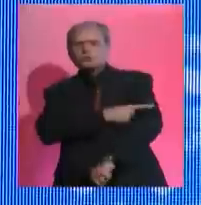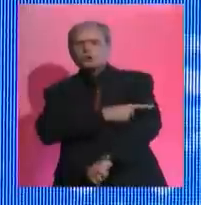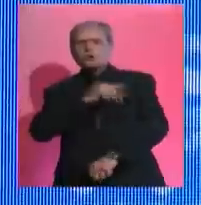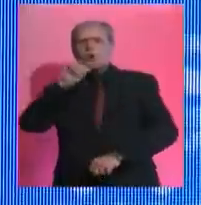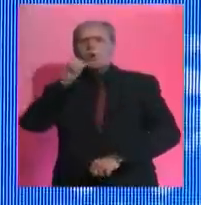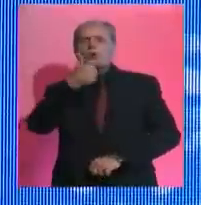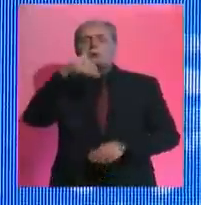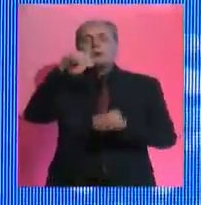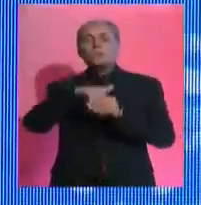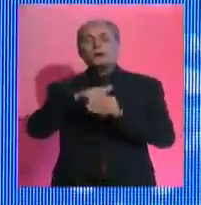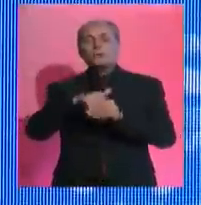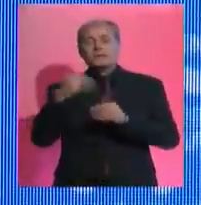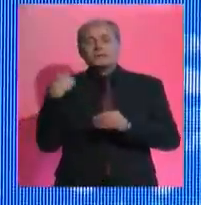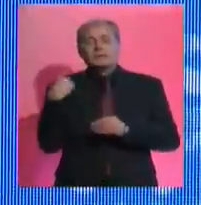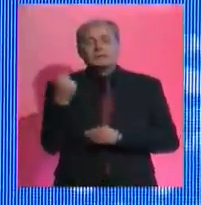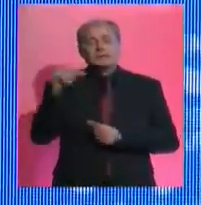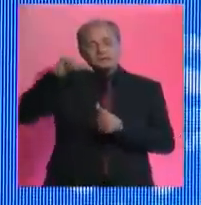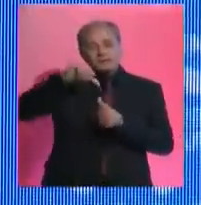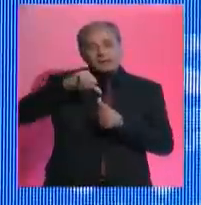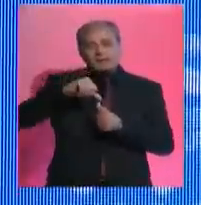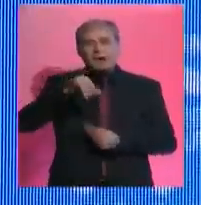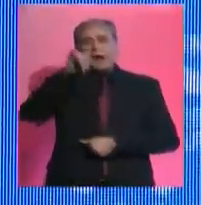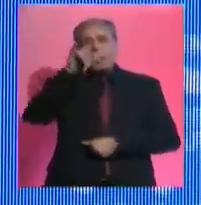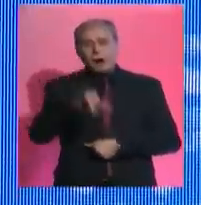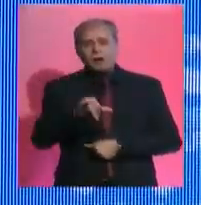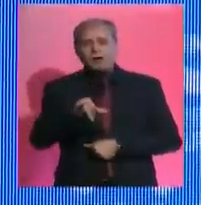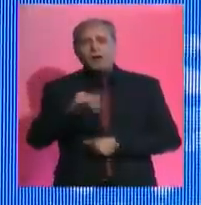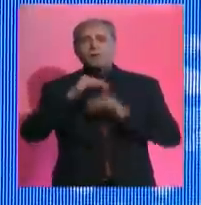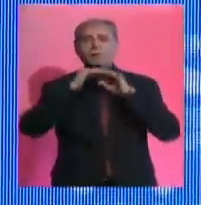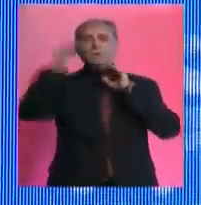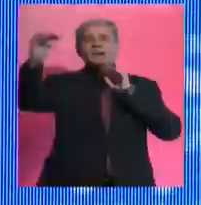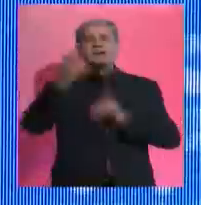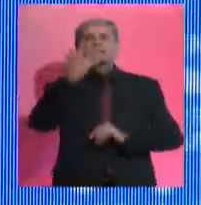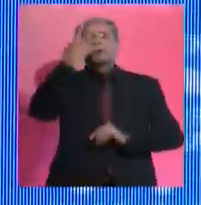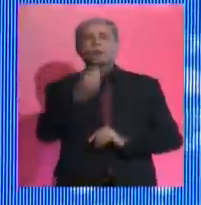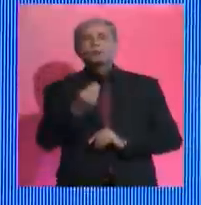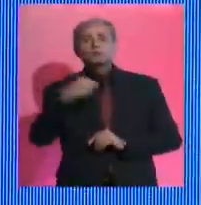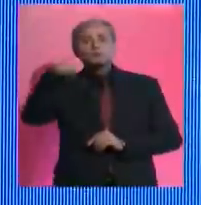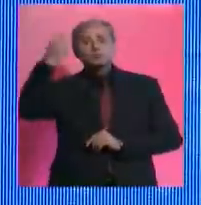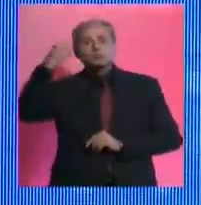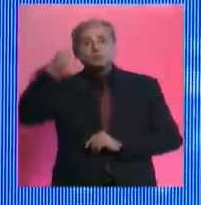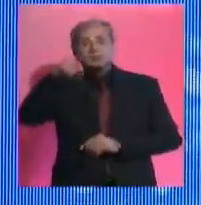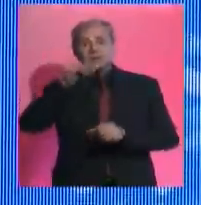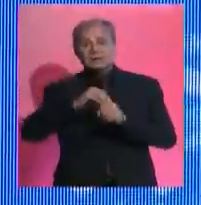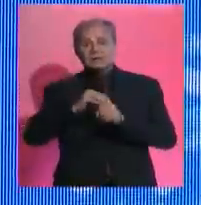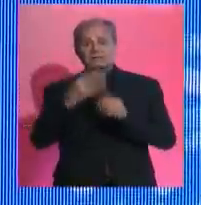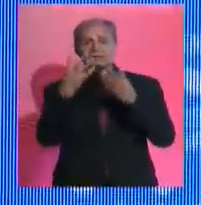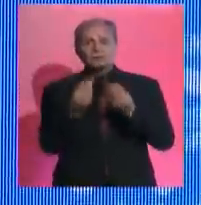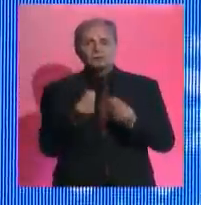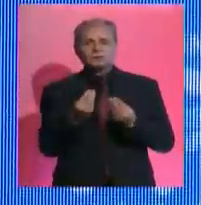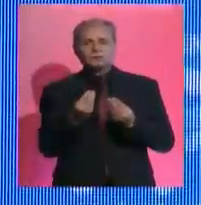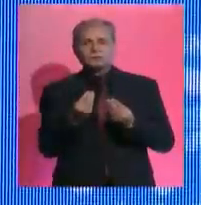sistemle yeniden hâkimiyetin kayısı bu sız milletin olduğu temel ilkesine uygun hale